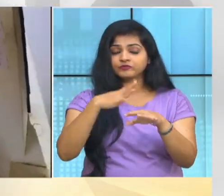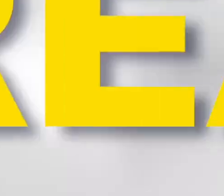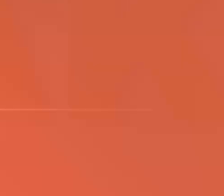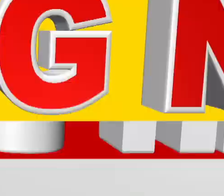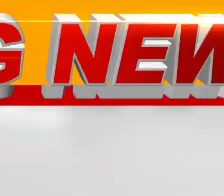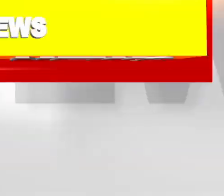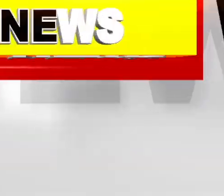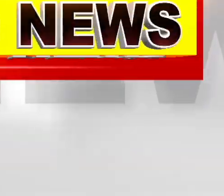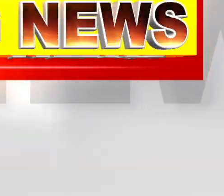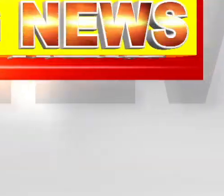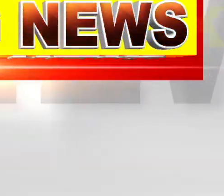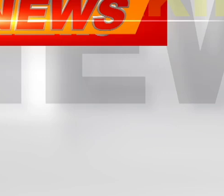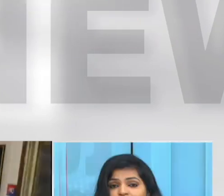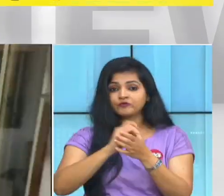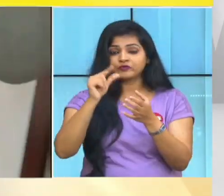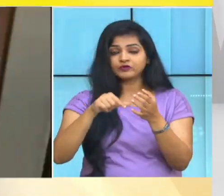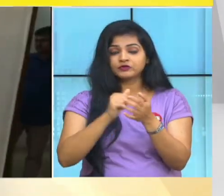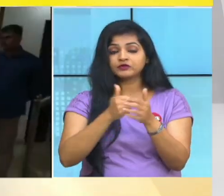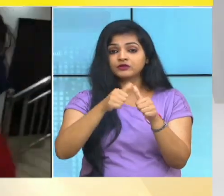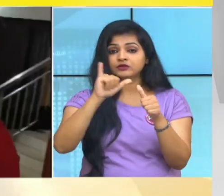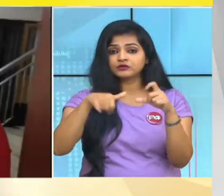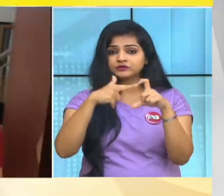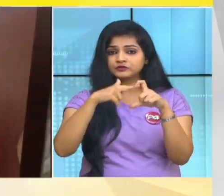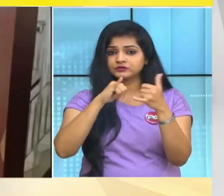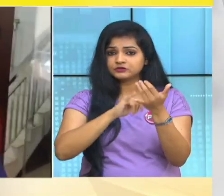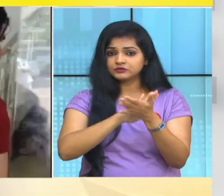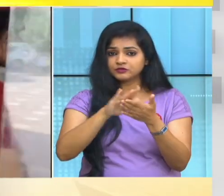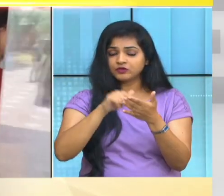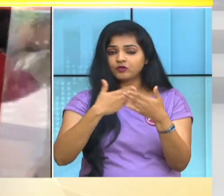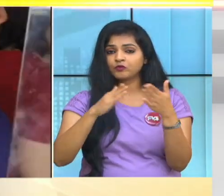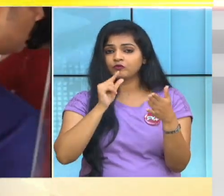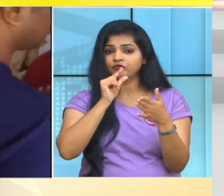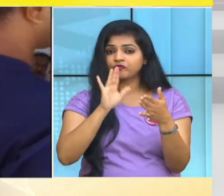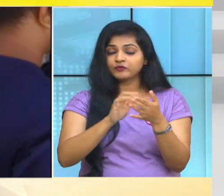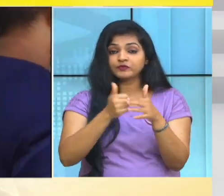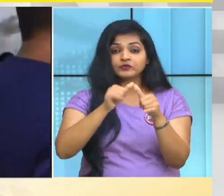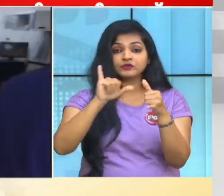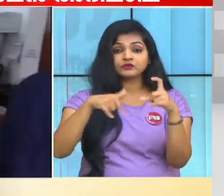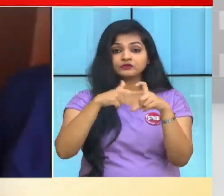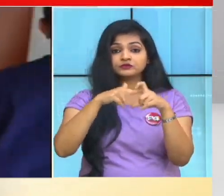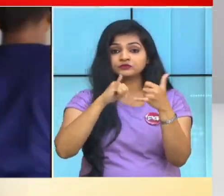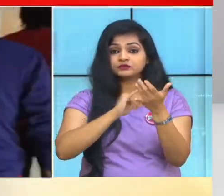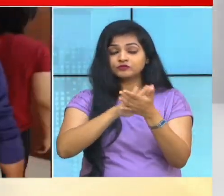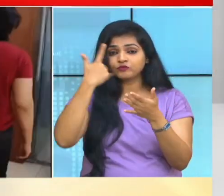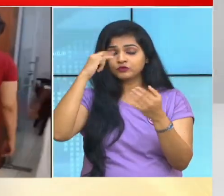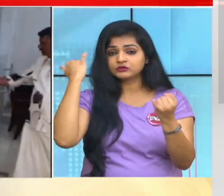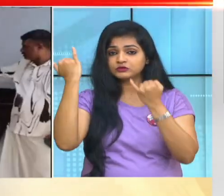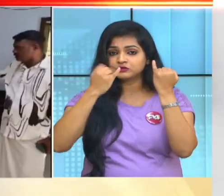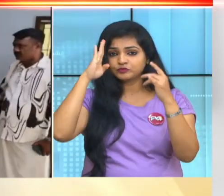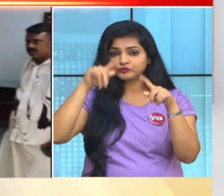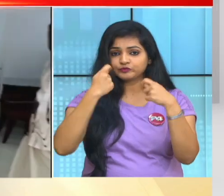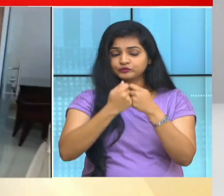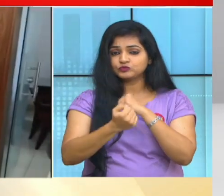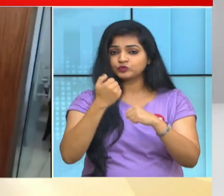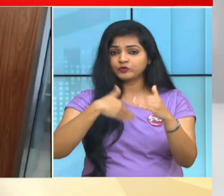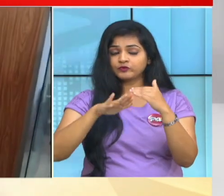സുഹൃത്തായ ഒറ്റപ്പാലം സ്വദേശി അജീഷിനെ കുറിച്ചും അലൻ മൊഴി നൽകിയിട്ടുണ്ട്. അജീഷിന് വേണ്ടിയുള്ള അന്വേഷണം പോലീസ് ഊർജിതമാക്കിയിട്ടുമുണ്ട്. ഇന്നലെ രാത്രി 10